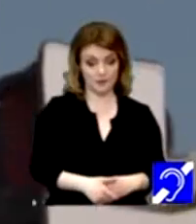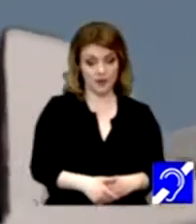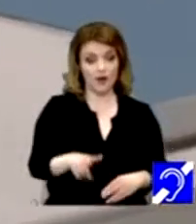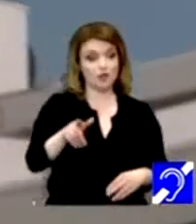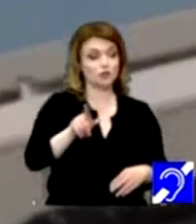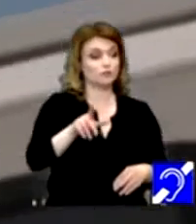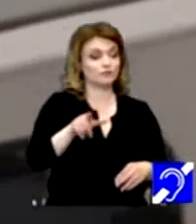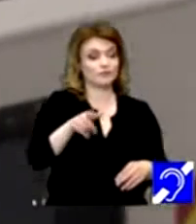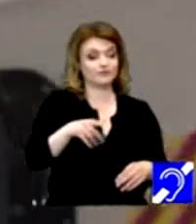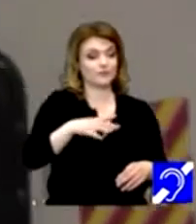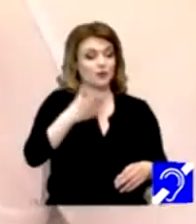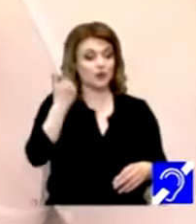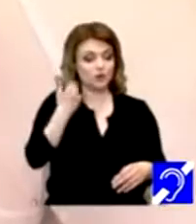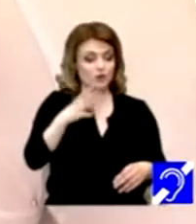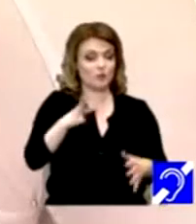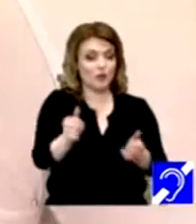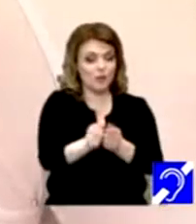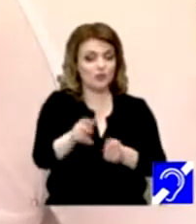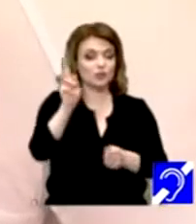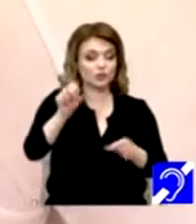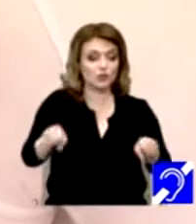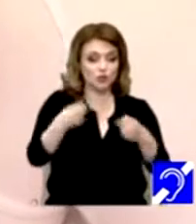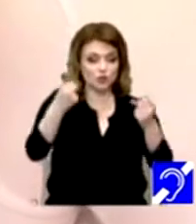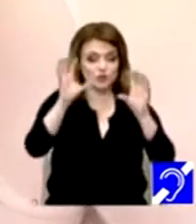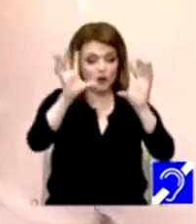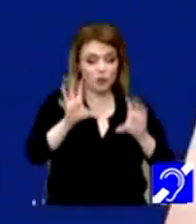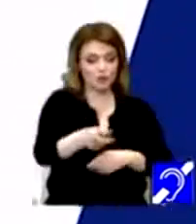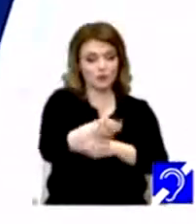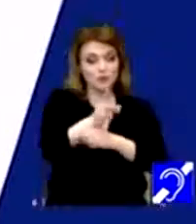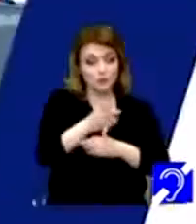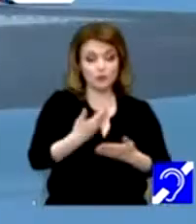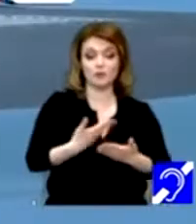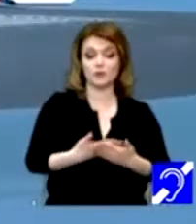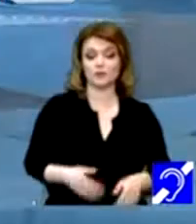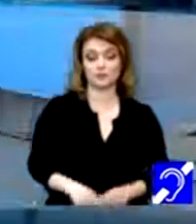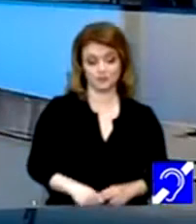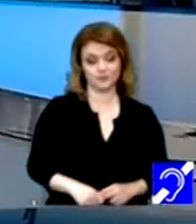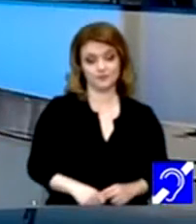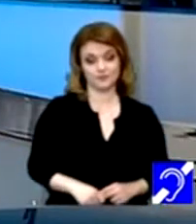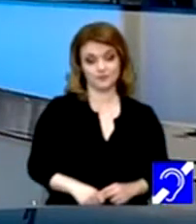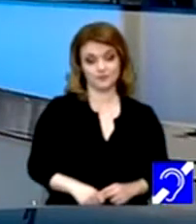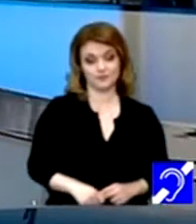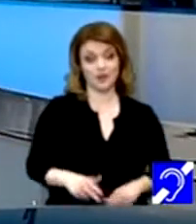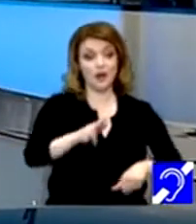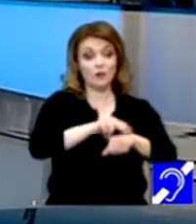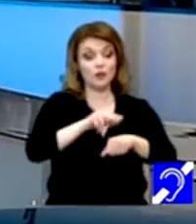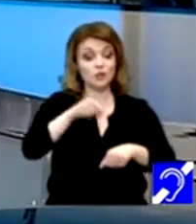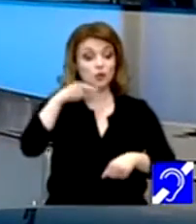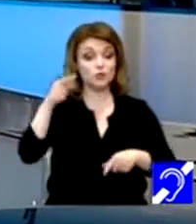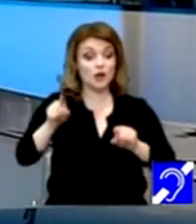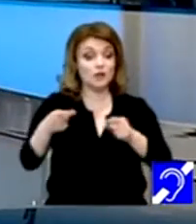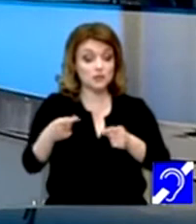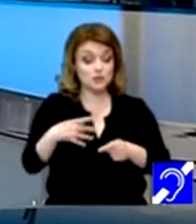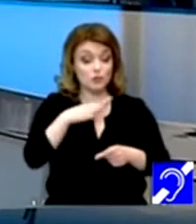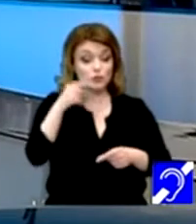pescuitul ilegal sau poluarea mediului, aflați imediat în telejurnal. Poliția rusă a arestat